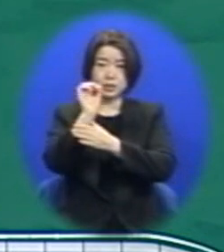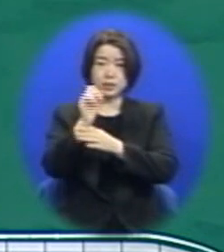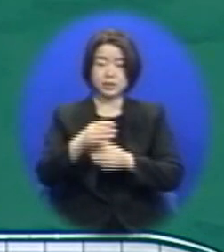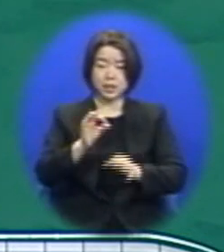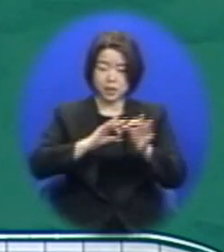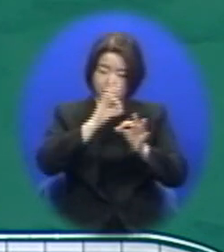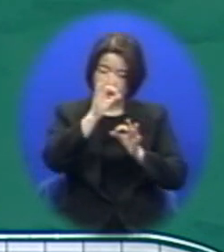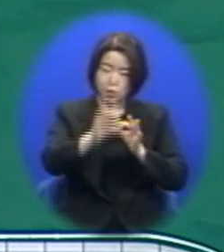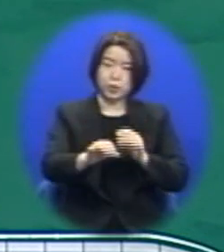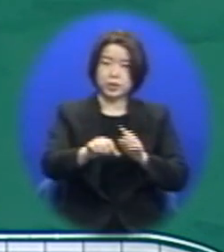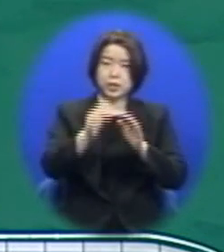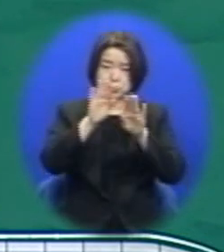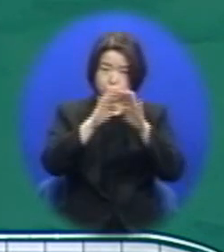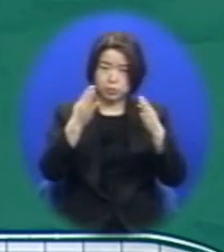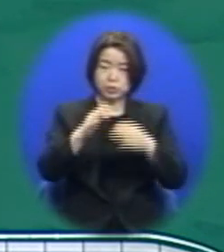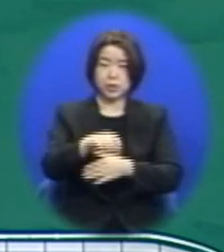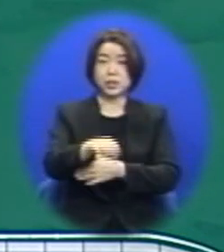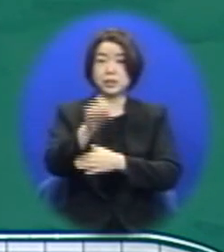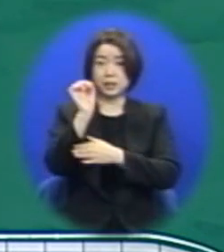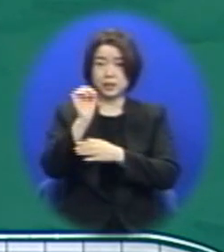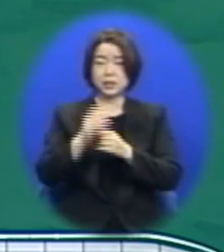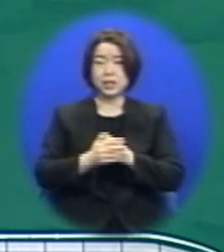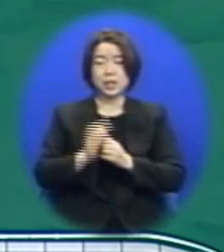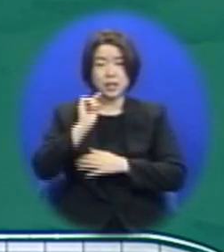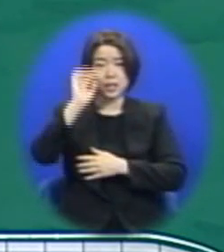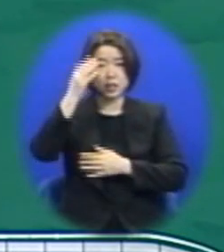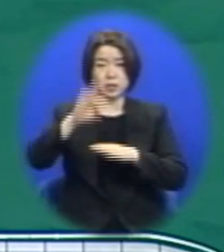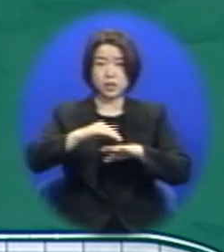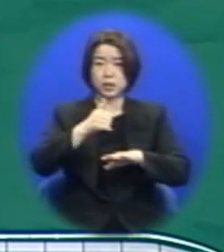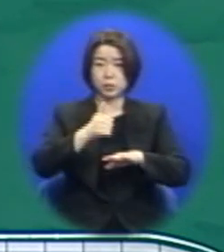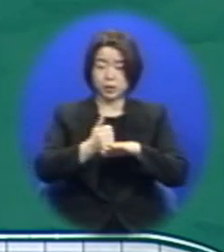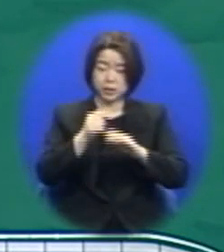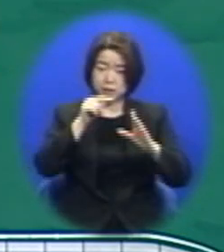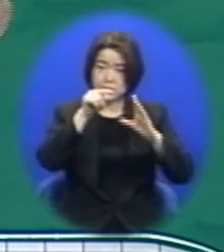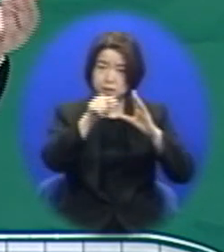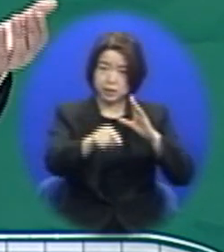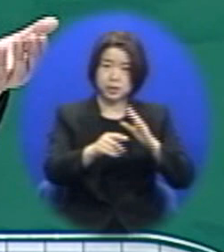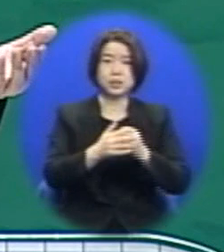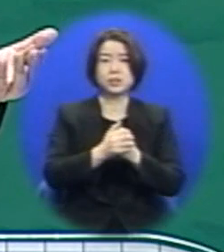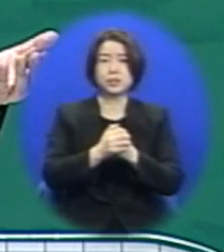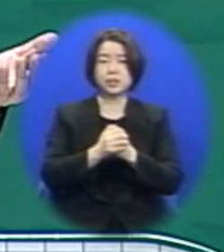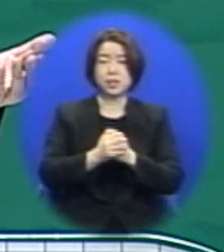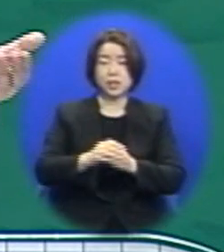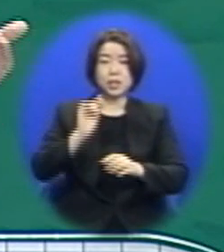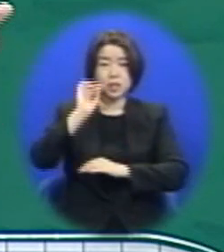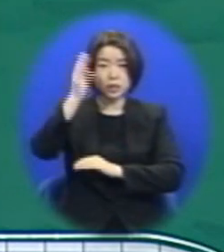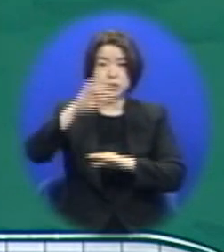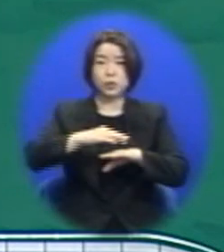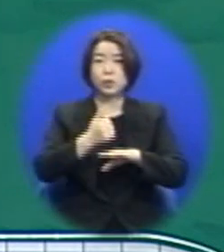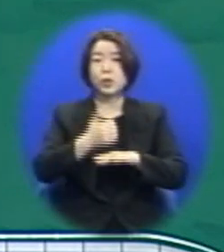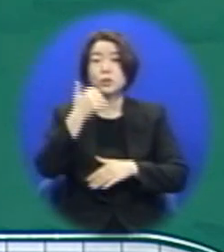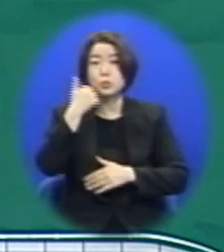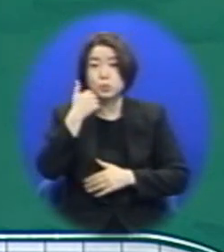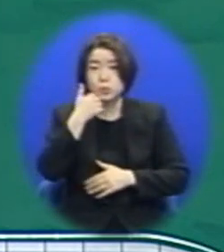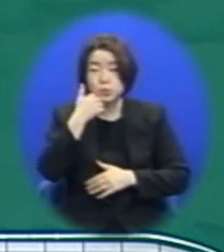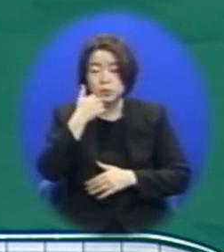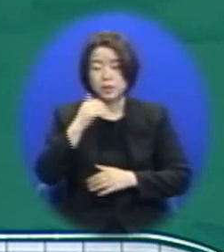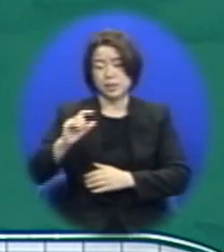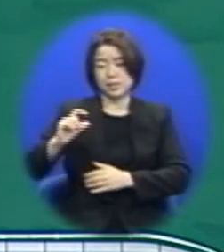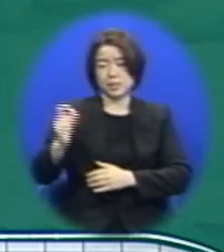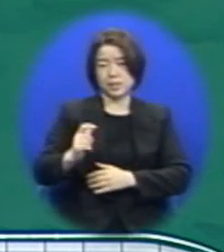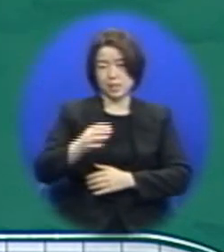영원한 문들아 들지어다. 영광의 왕이 들어가시리로다. 영광의 왕이 누시뇨? 강하고 능한